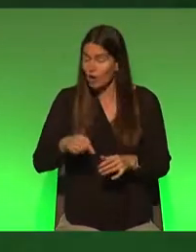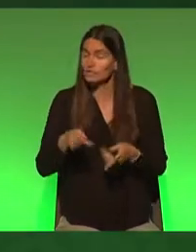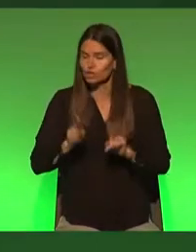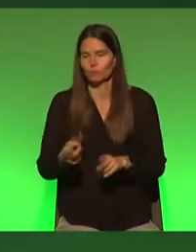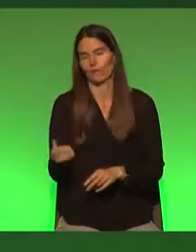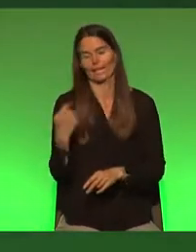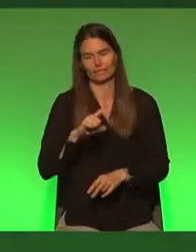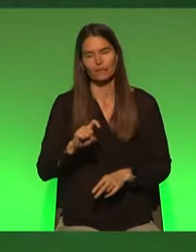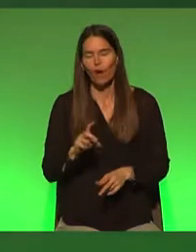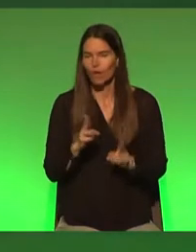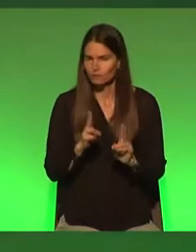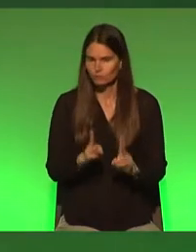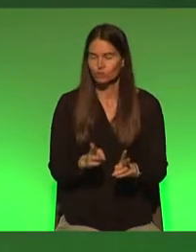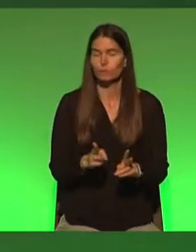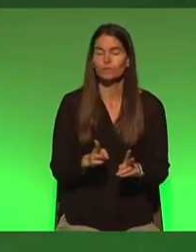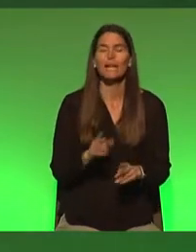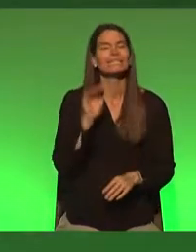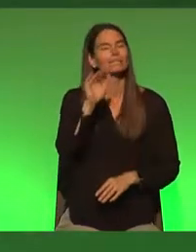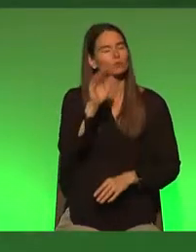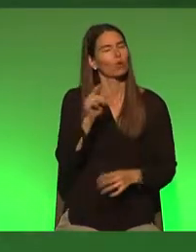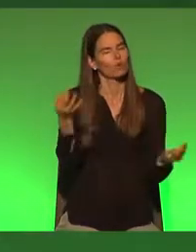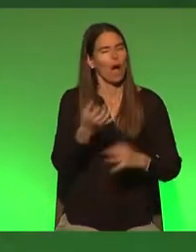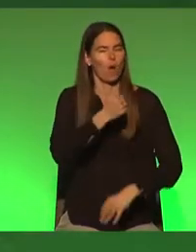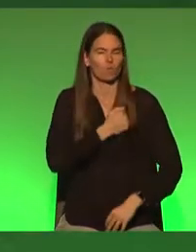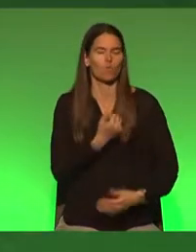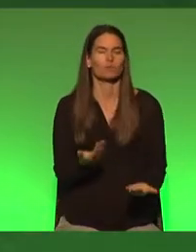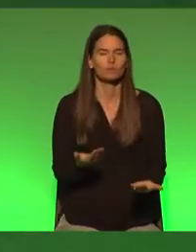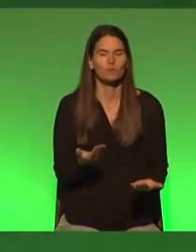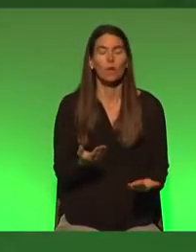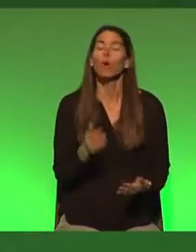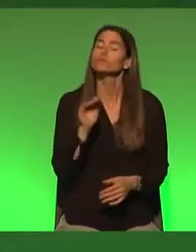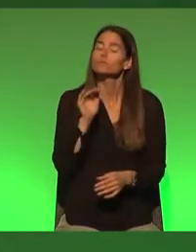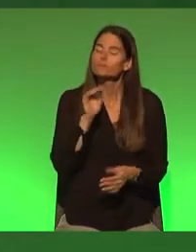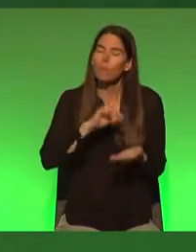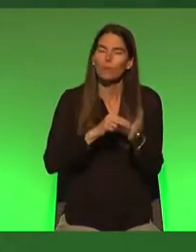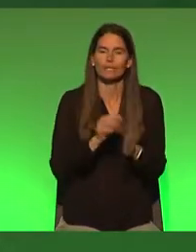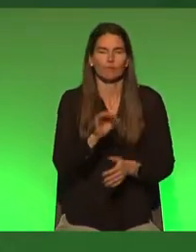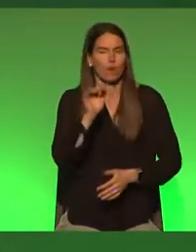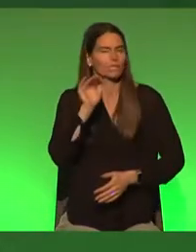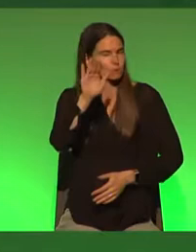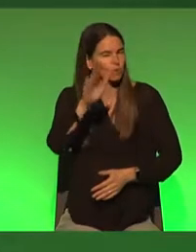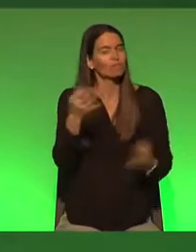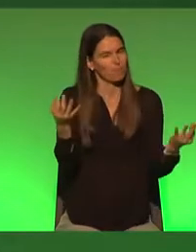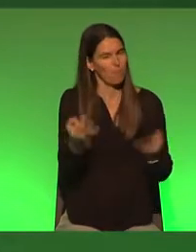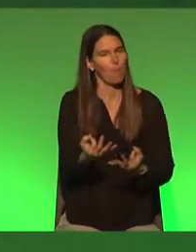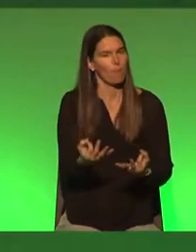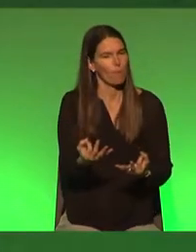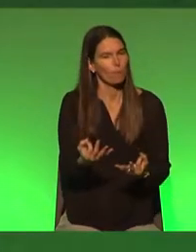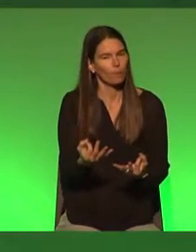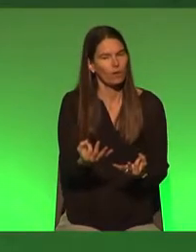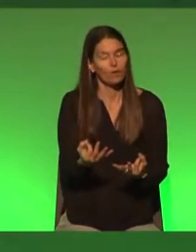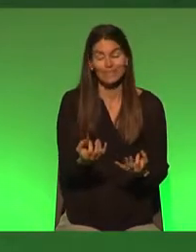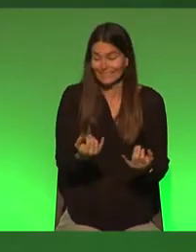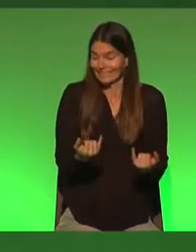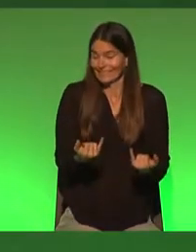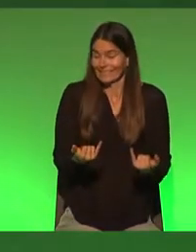besonders. Zukunft wird aus Mut gemacht. Und eine Politik für die Zukunft, die haben wir bitter nötig. Denn was ist das